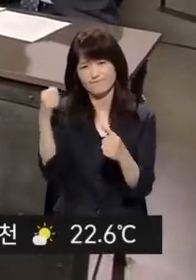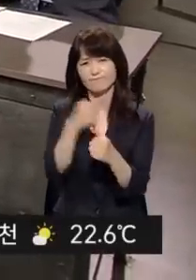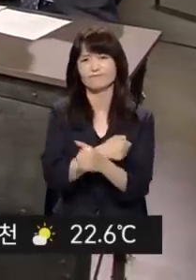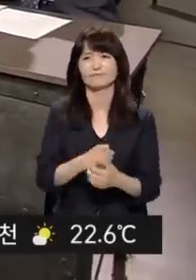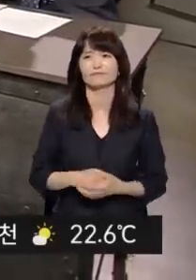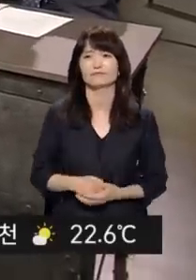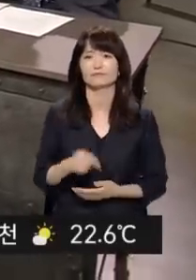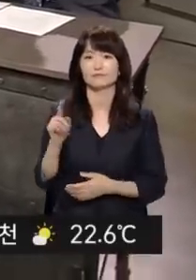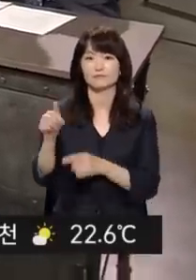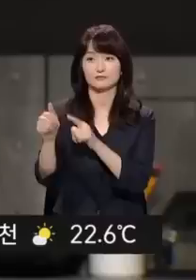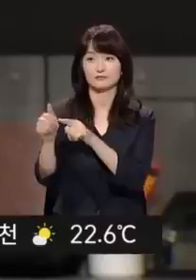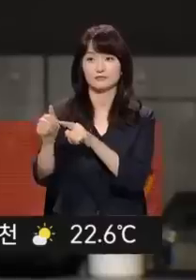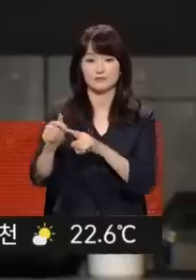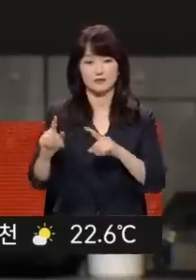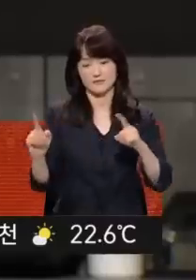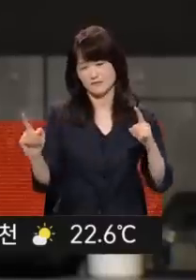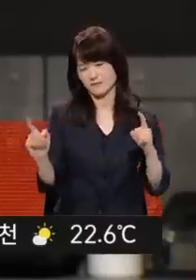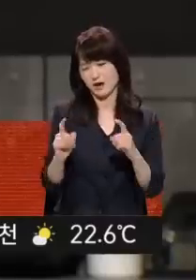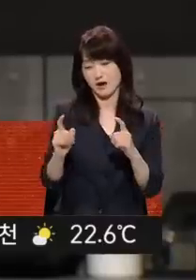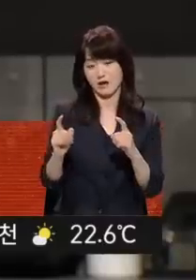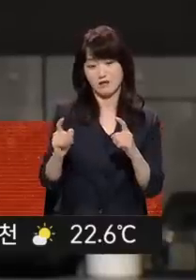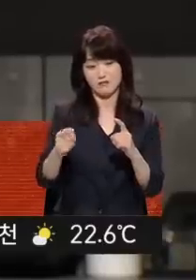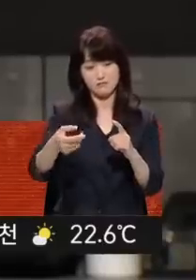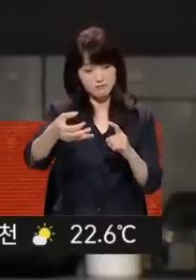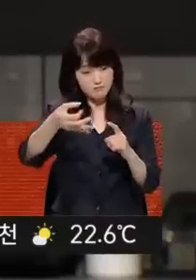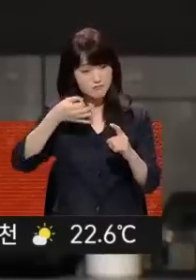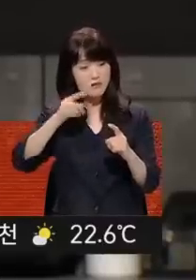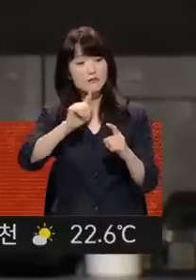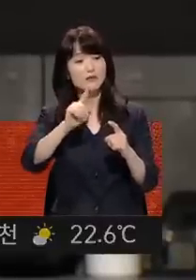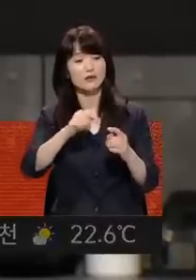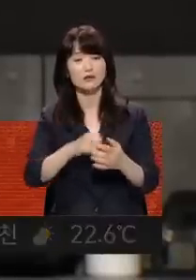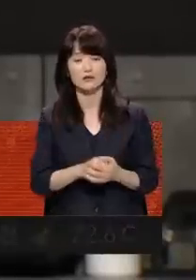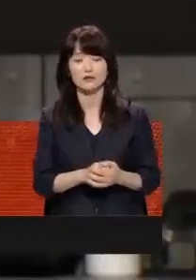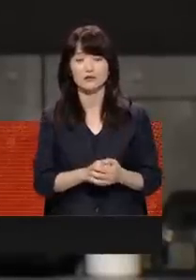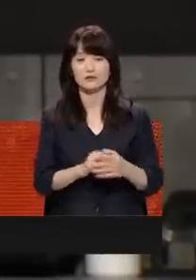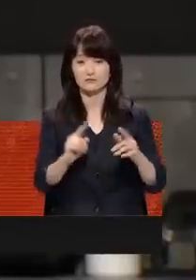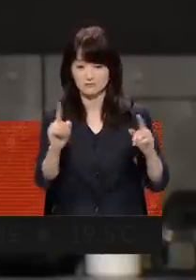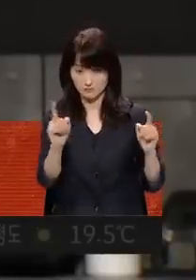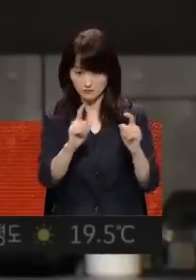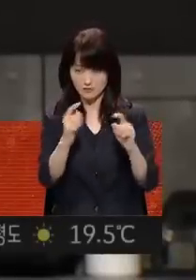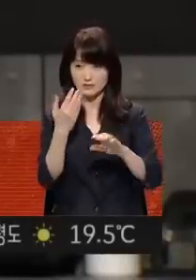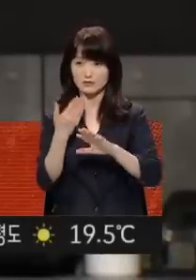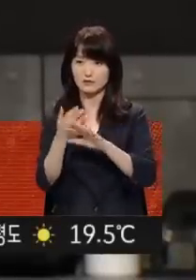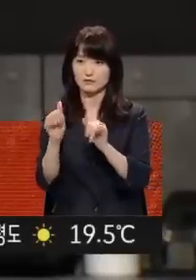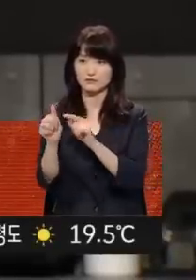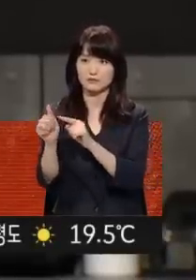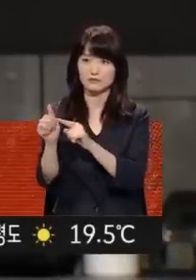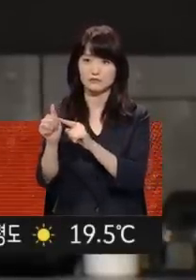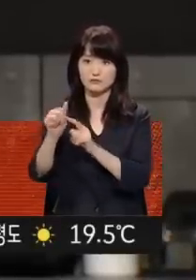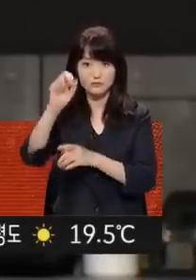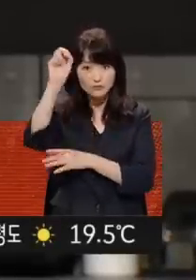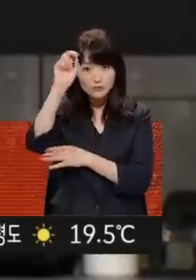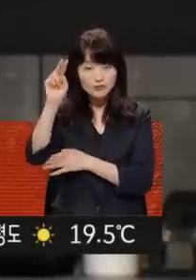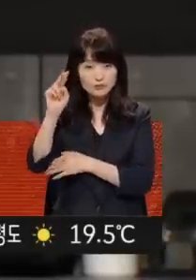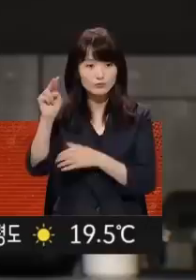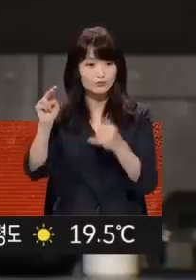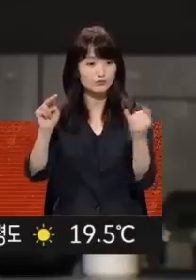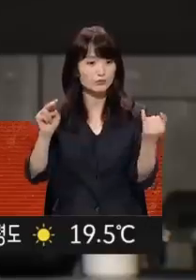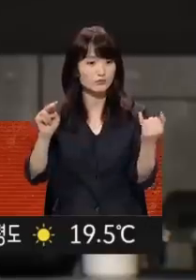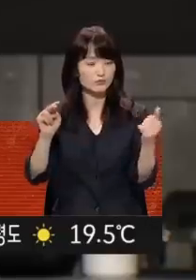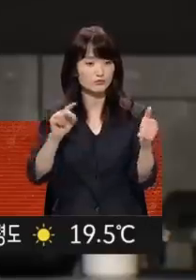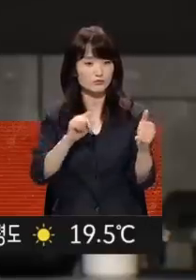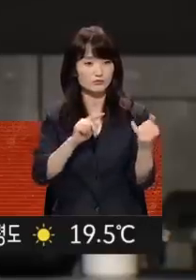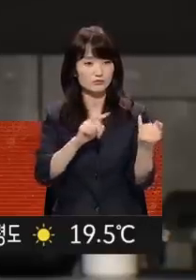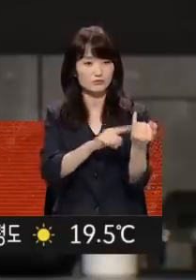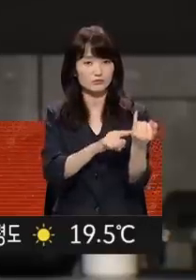한 남성이 뭐 신랑이가 있었고 시비를 걸었고 이후 신랑이가 이어진 다음에 다른 남성 한 사람이 갑자기 친구를 먼저